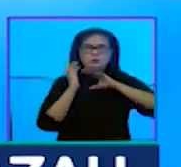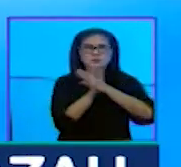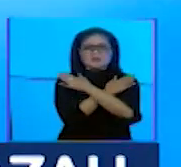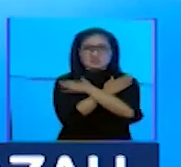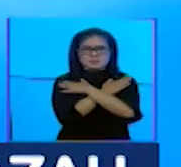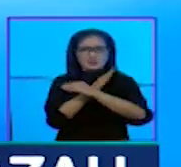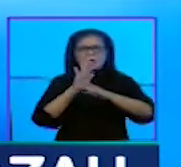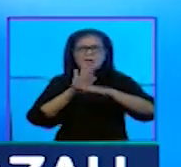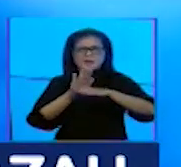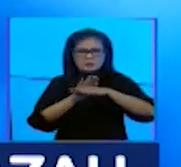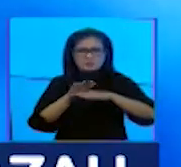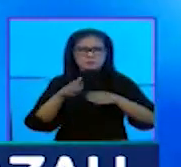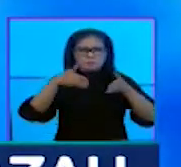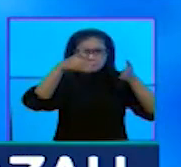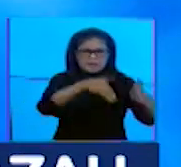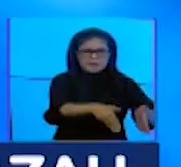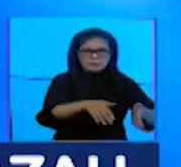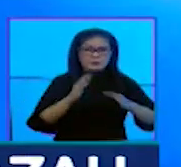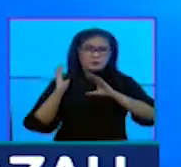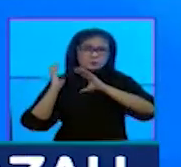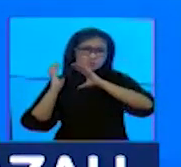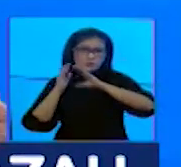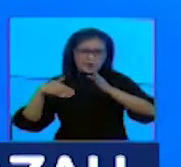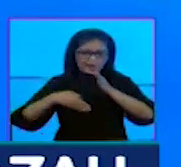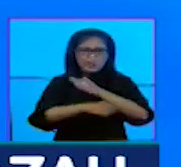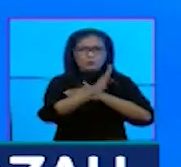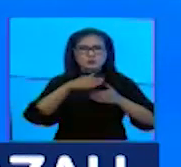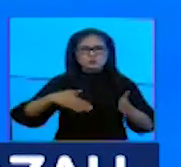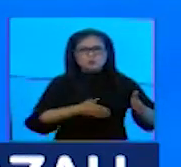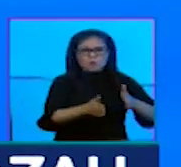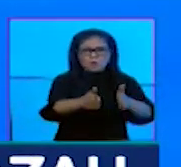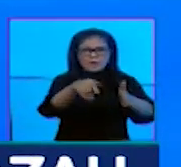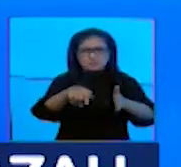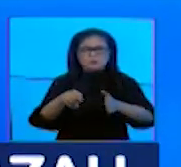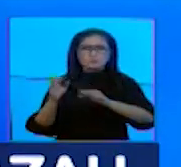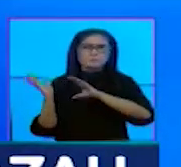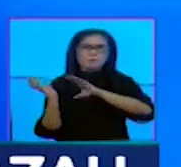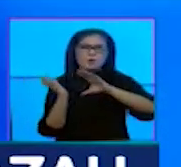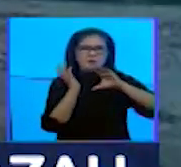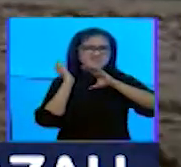dalam perjalanan di tengah sungai saat mengantar jenazah, banjir tiba-tiba menerjang.